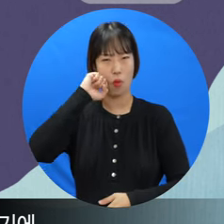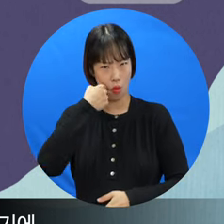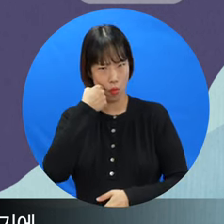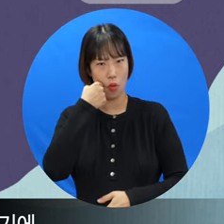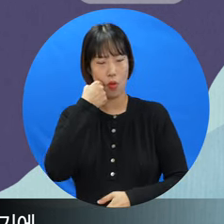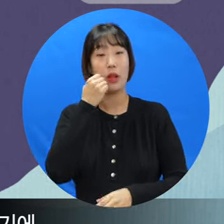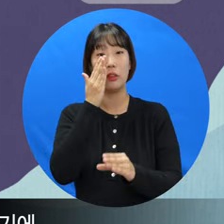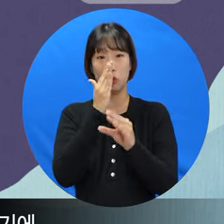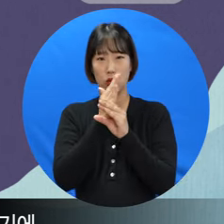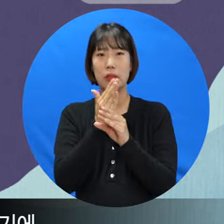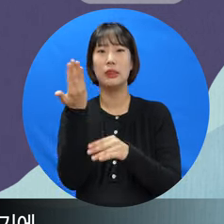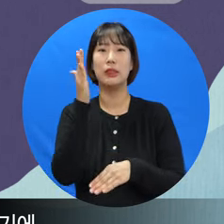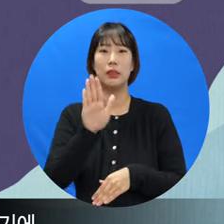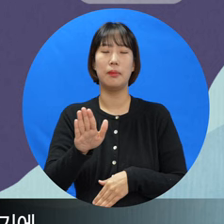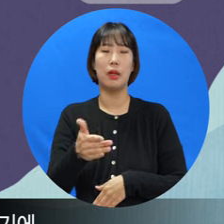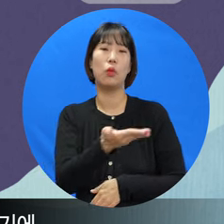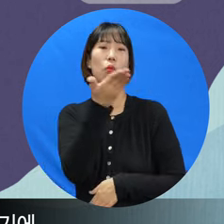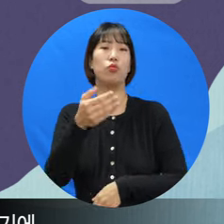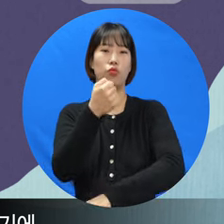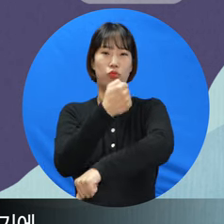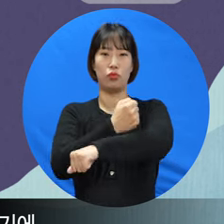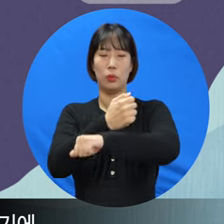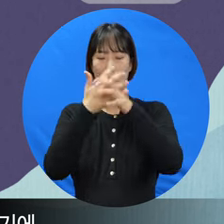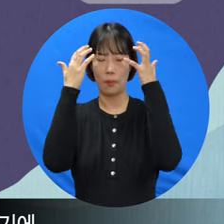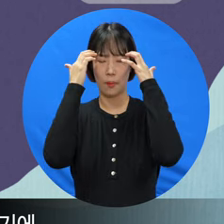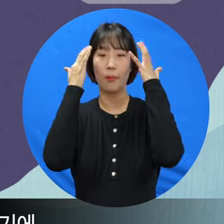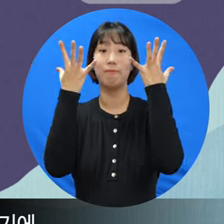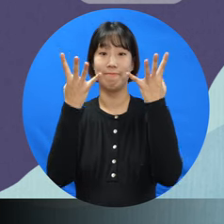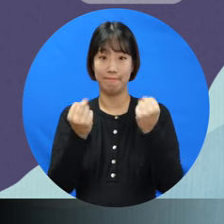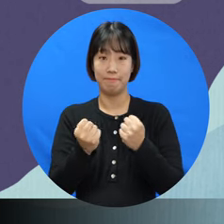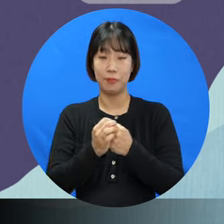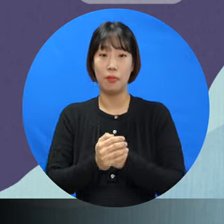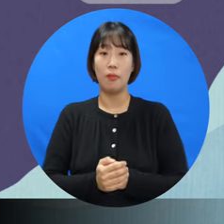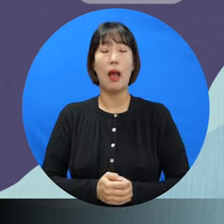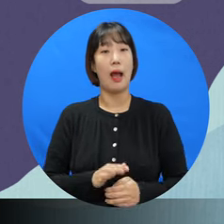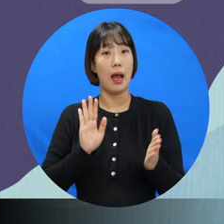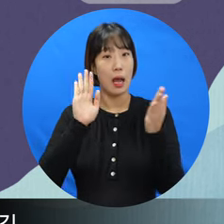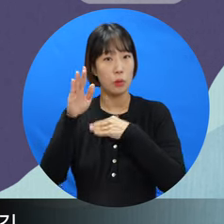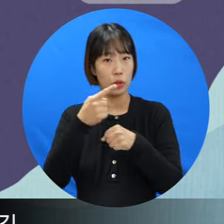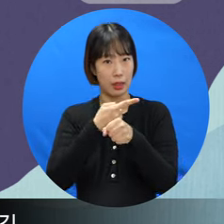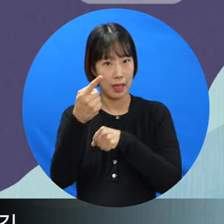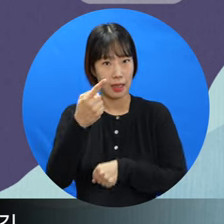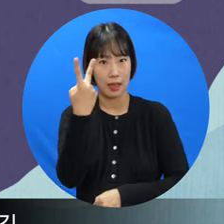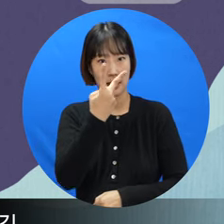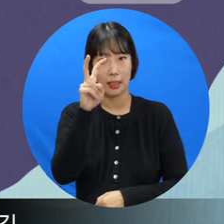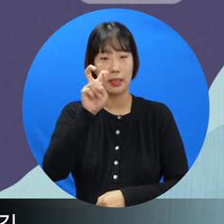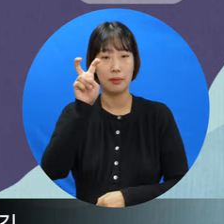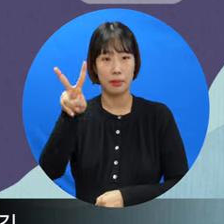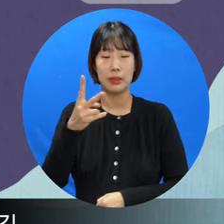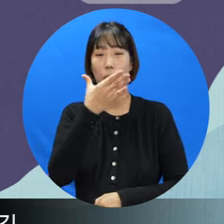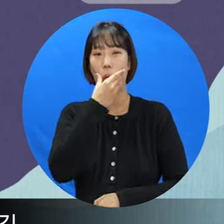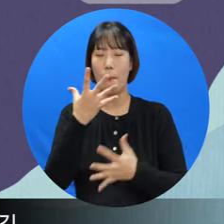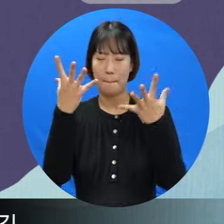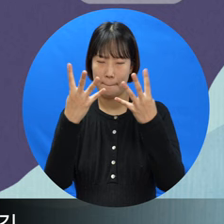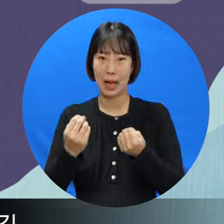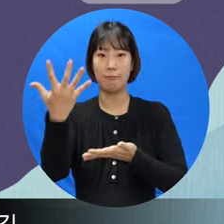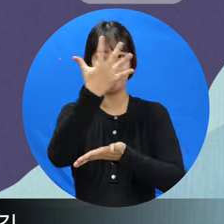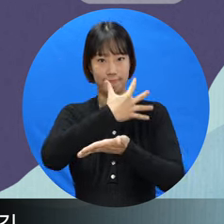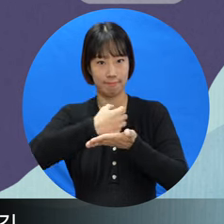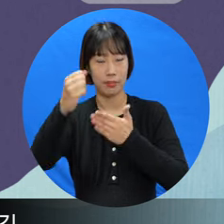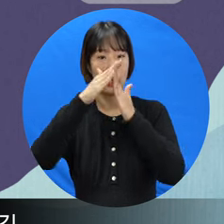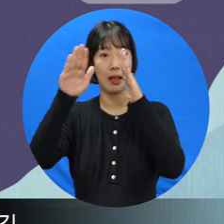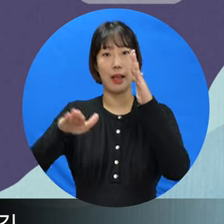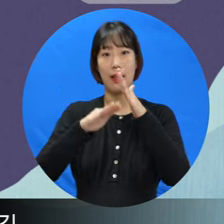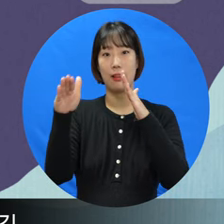어려운 시계 정말 수고 많으셨습니다 다가오는 새해 복 많이 받으시고 여러분의 가정에